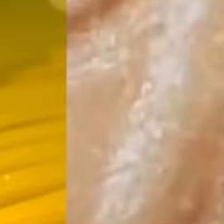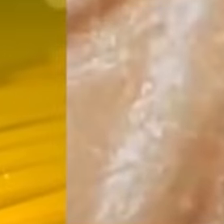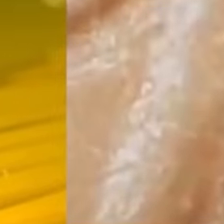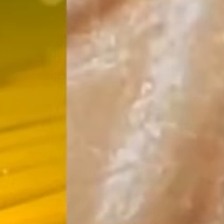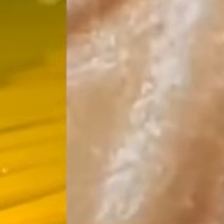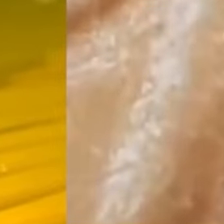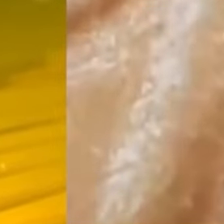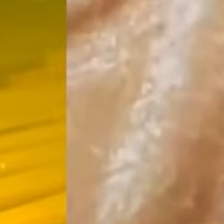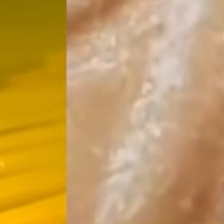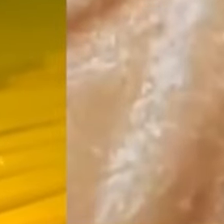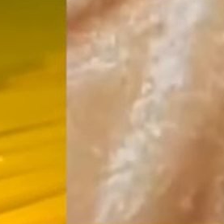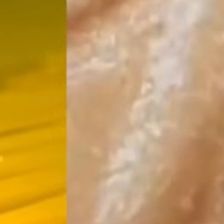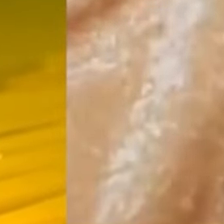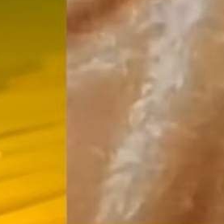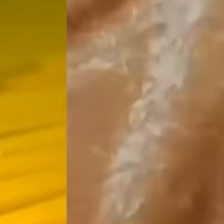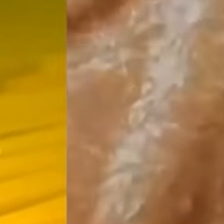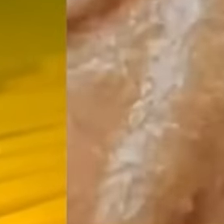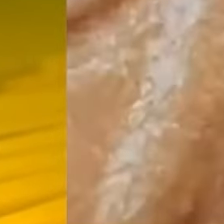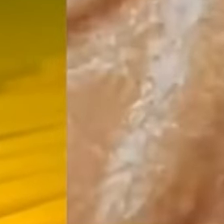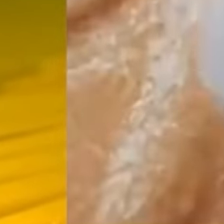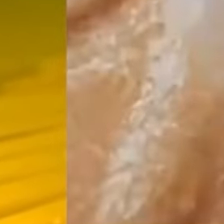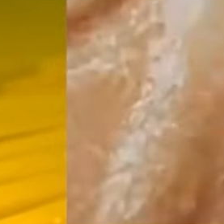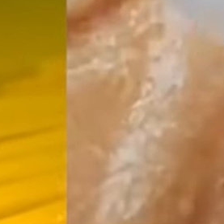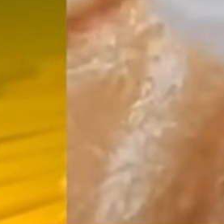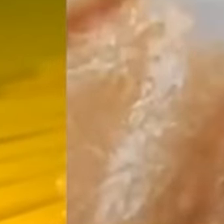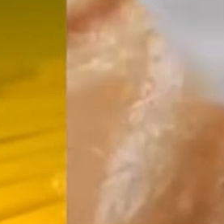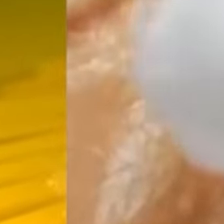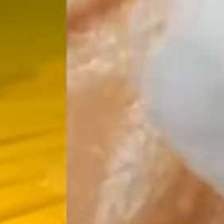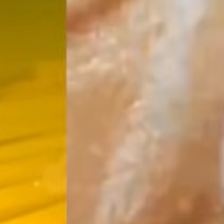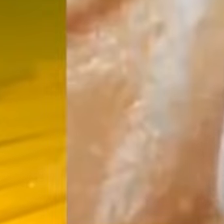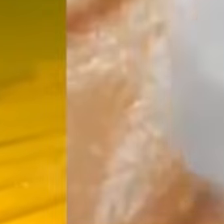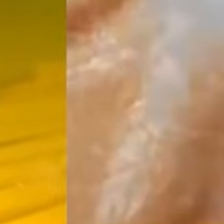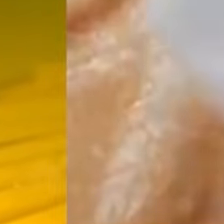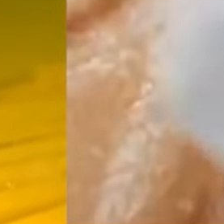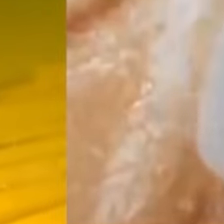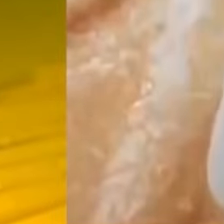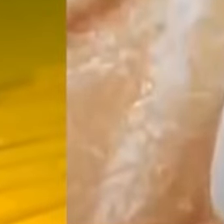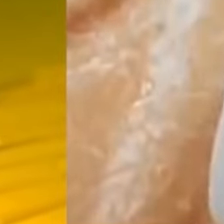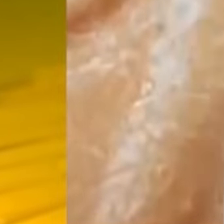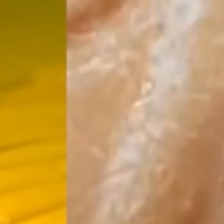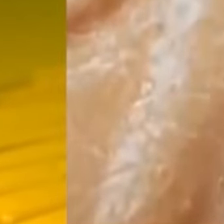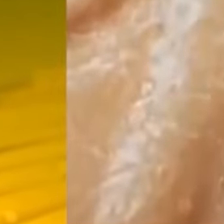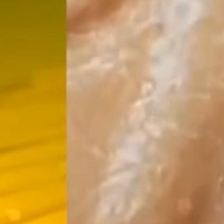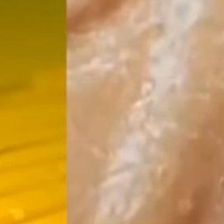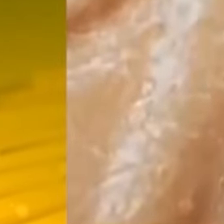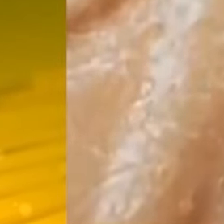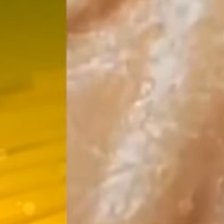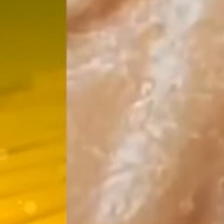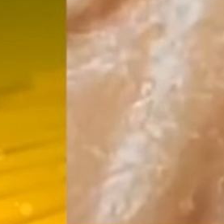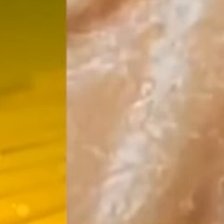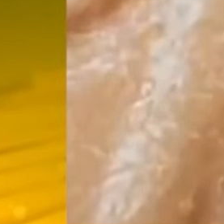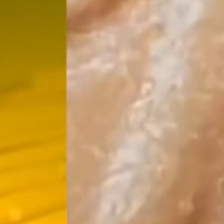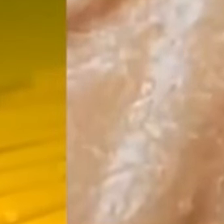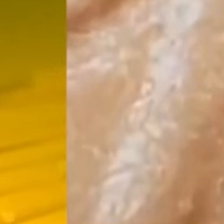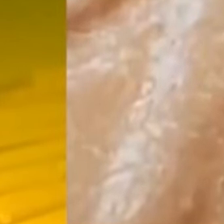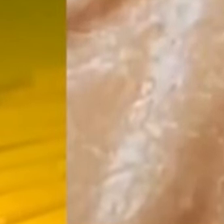من رمضان خصوصا نرى أن الهمم تبدأ تفتر بالتدريج، والمساجد تبدأ تفرغ من